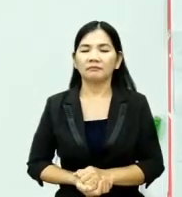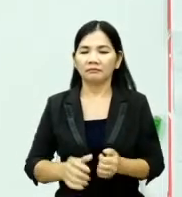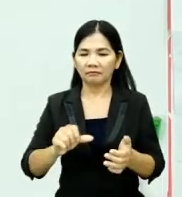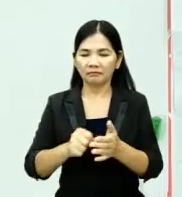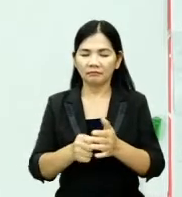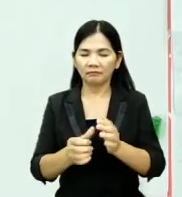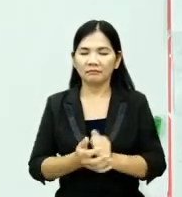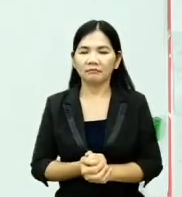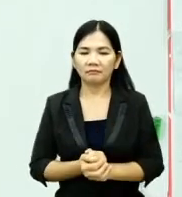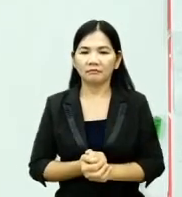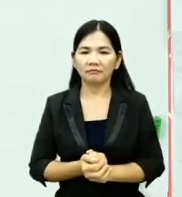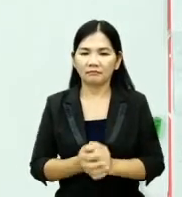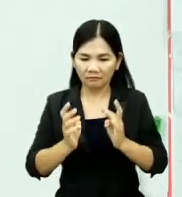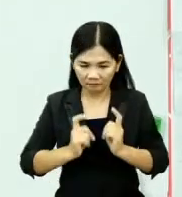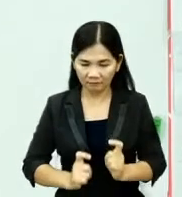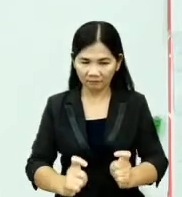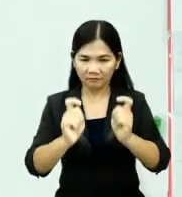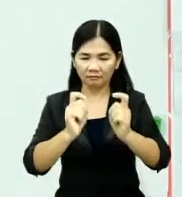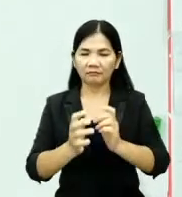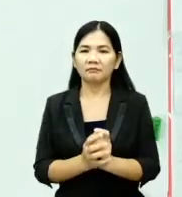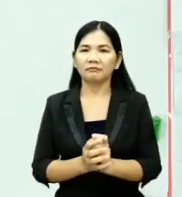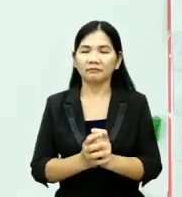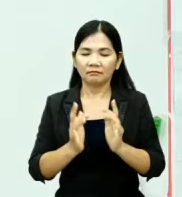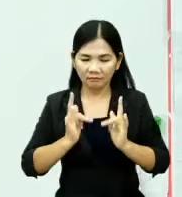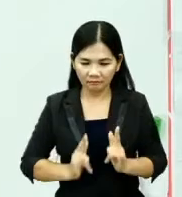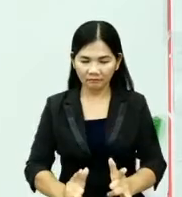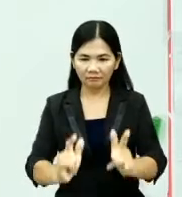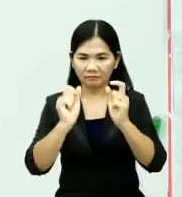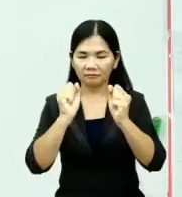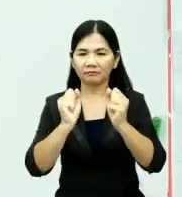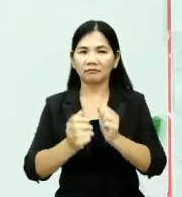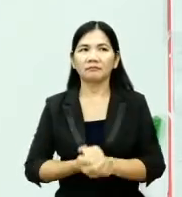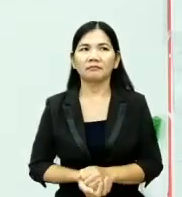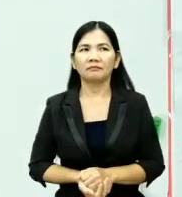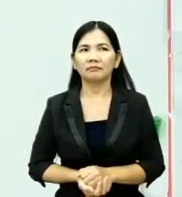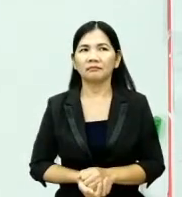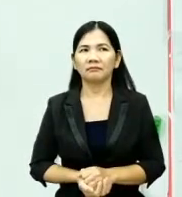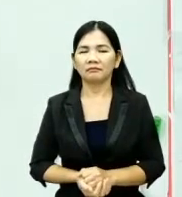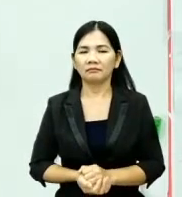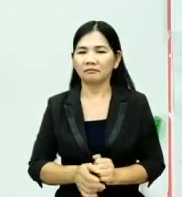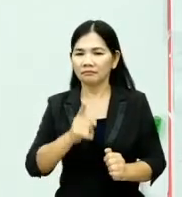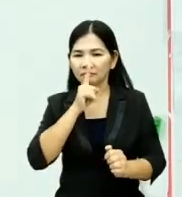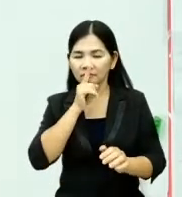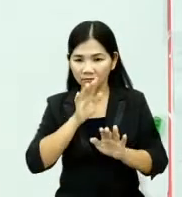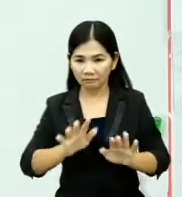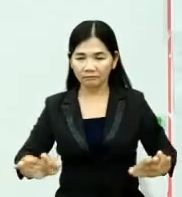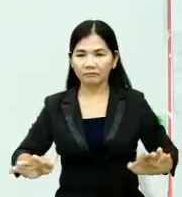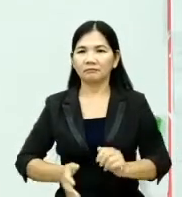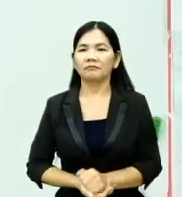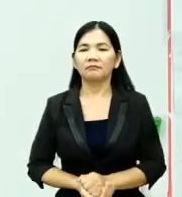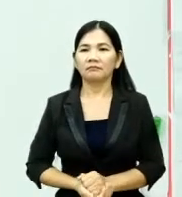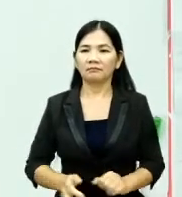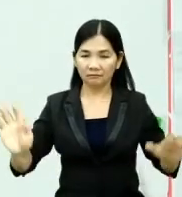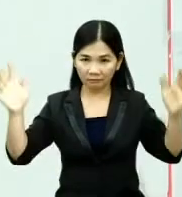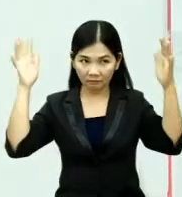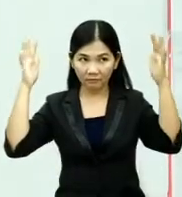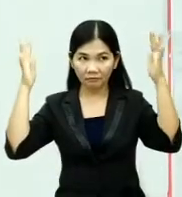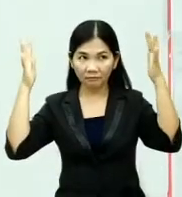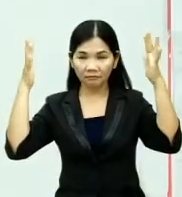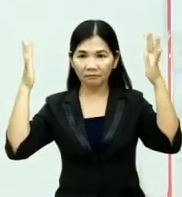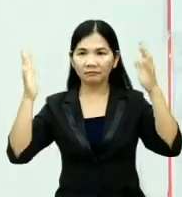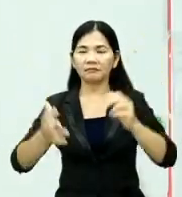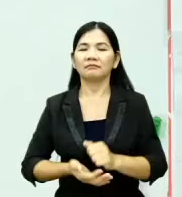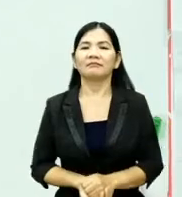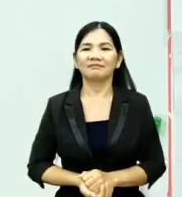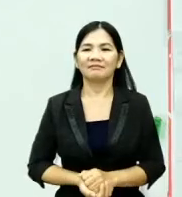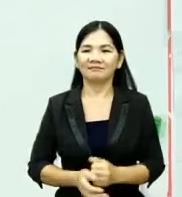đôi chia khất khom prang prang om nọt chà ốp asato còn con để